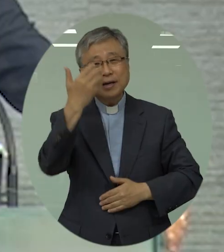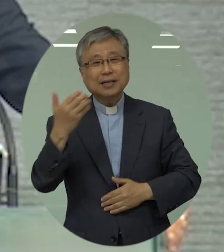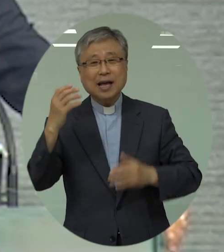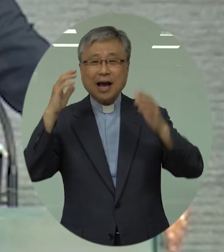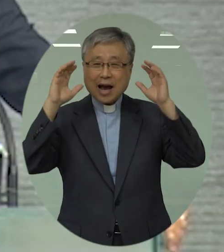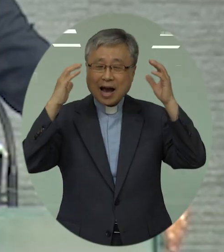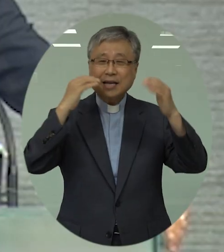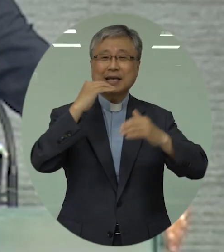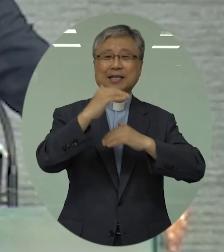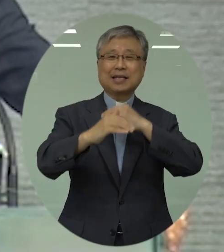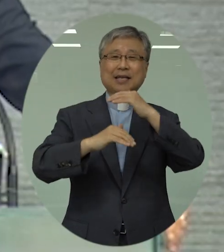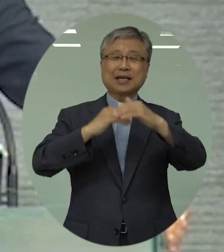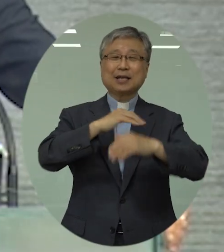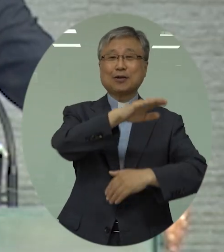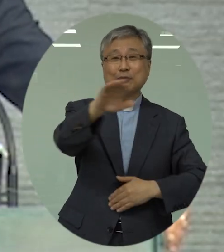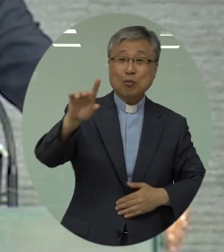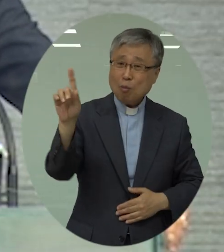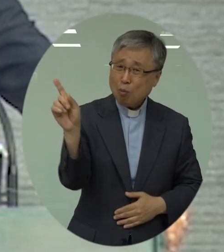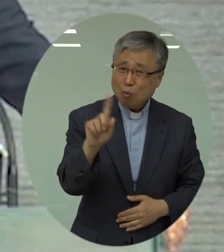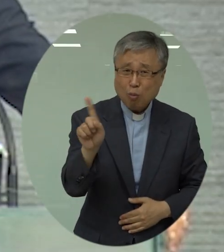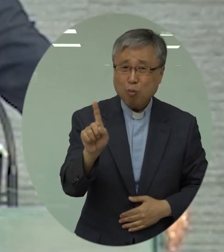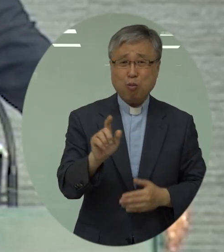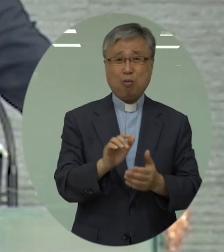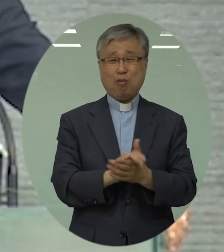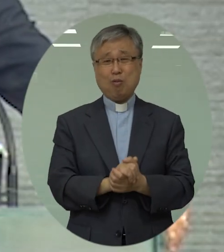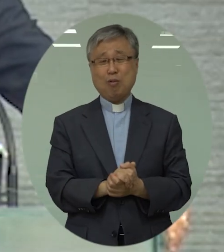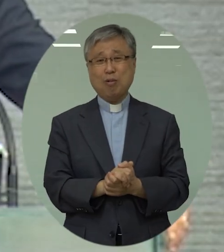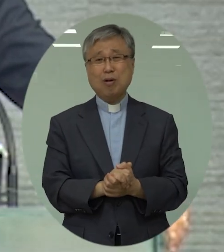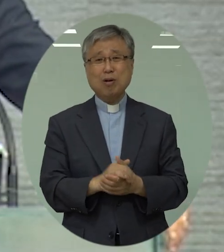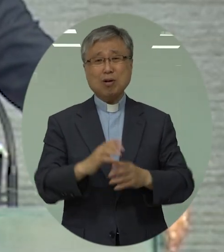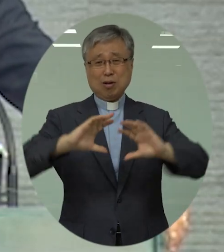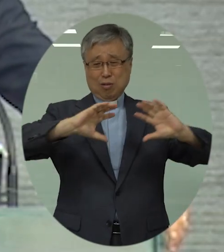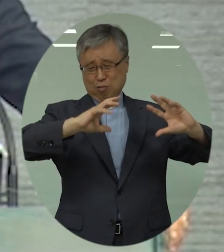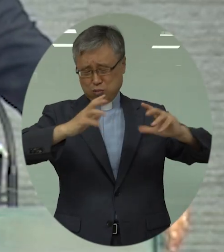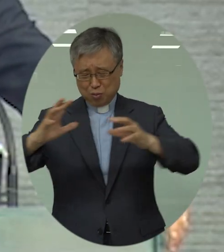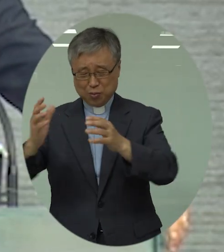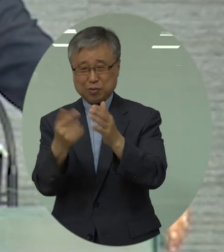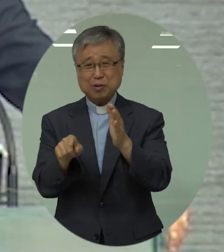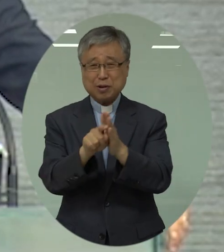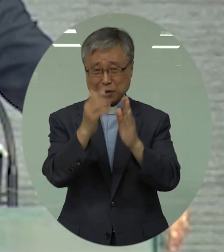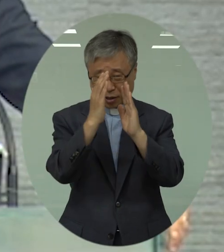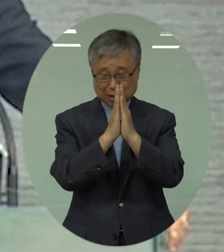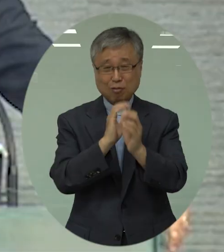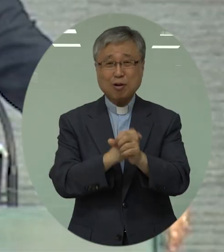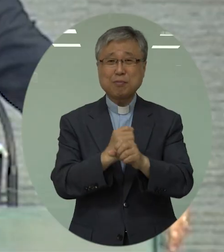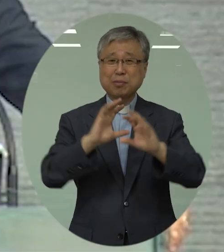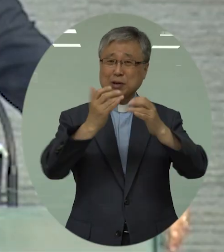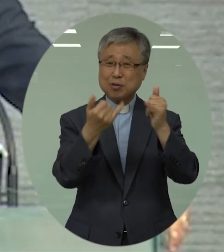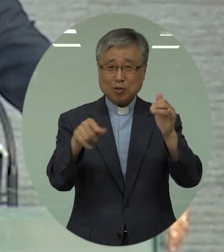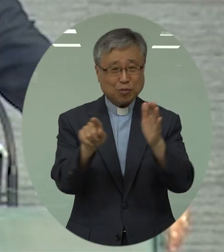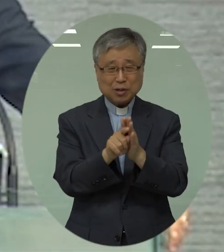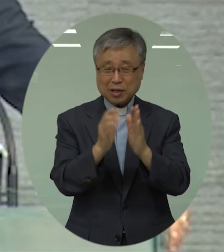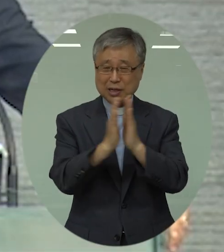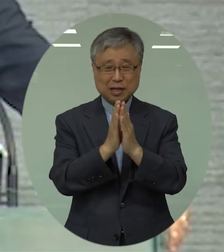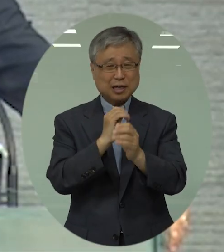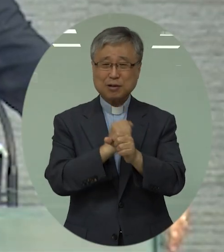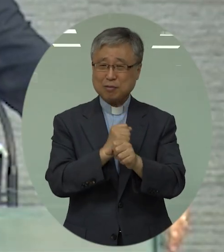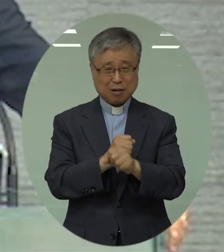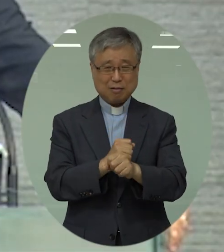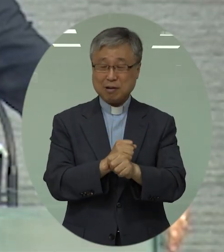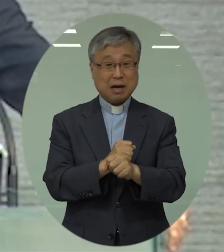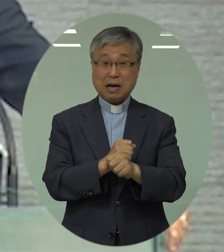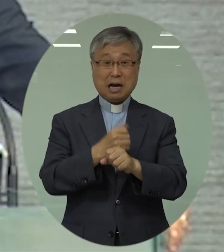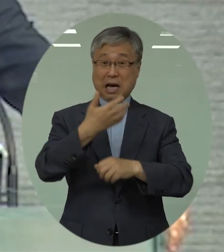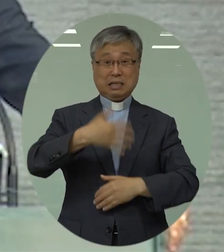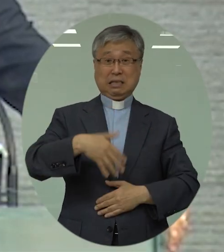아이의 단계에서 우리가 무슨 열방을 위해서 기도하고 민족을 위해서 기도하고 아직은 이런 거 안 가르쳐도 돼요.